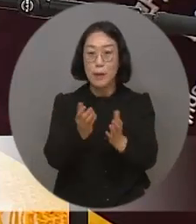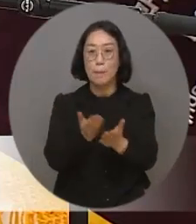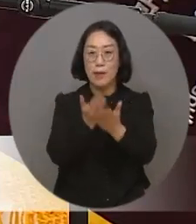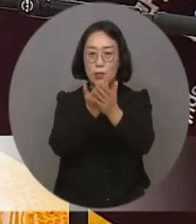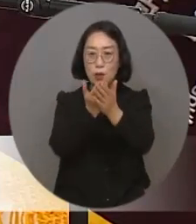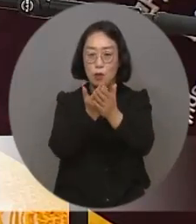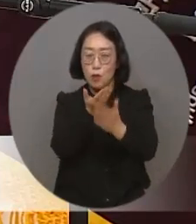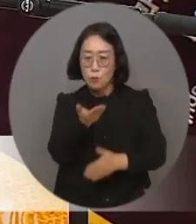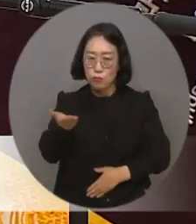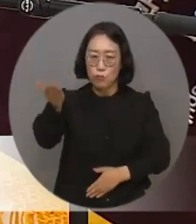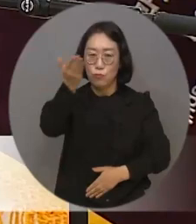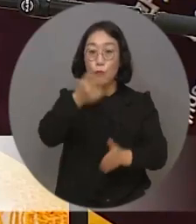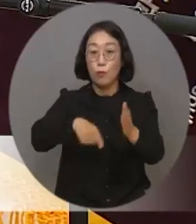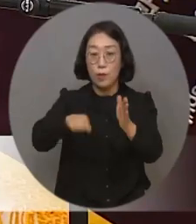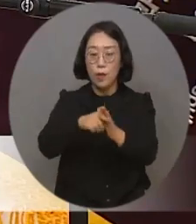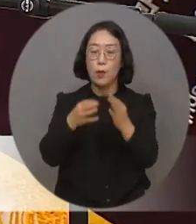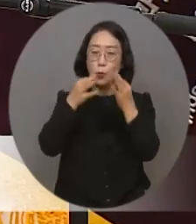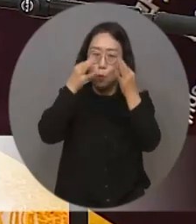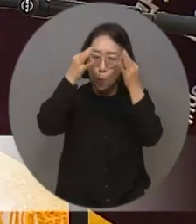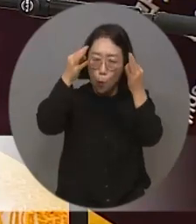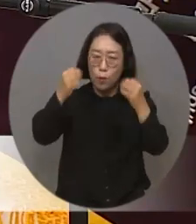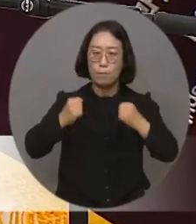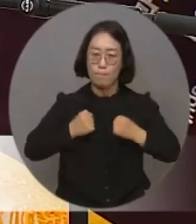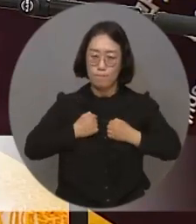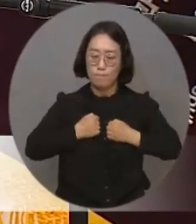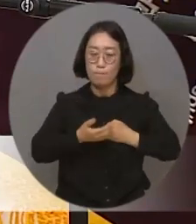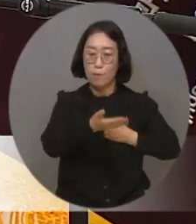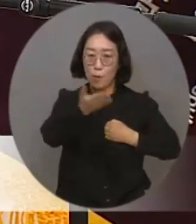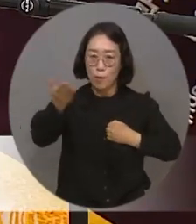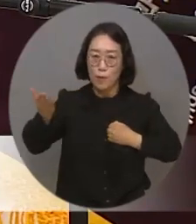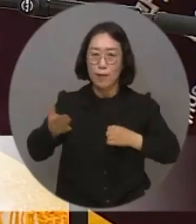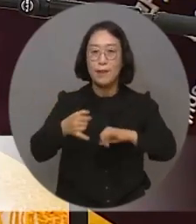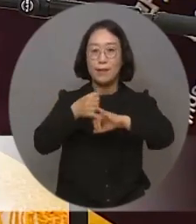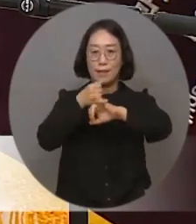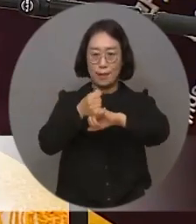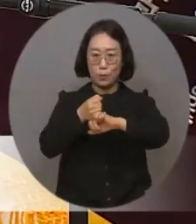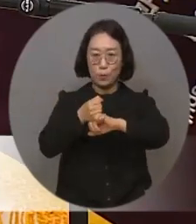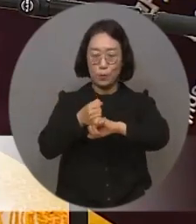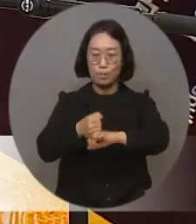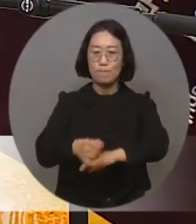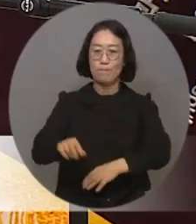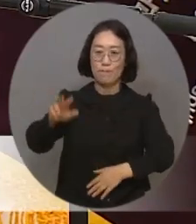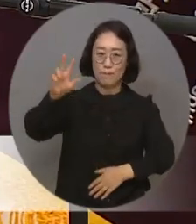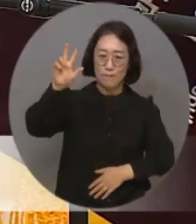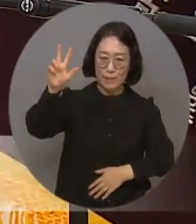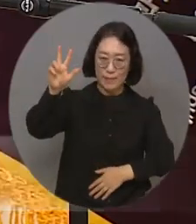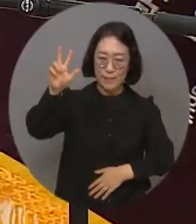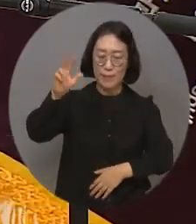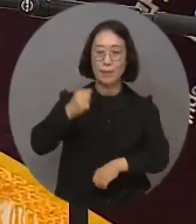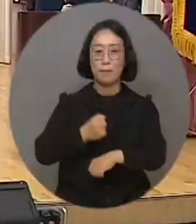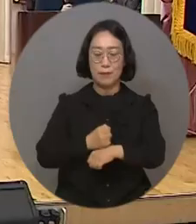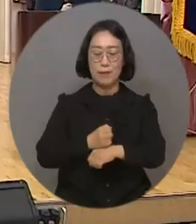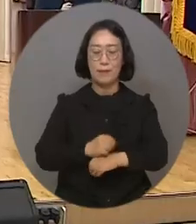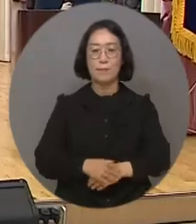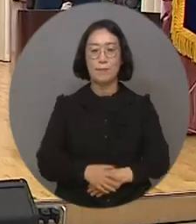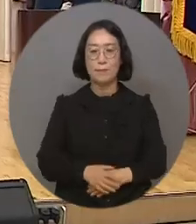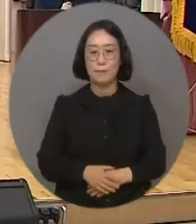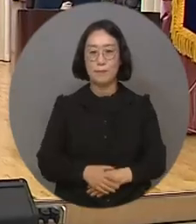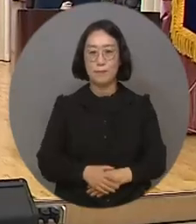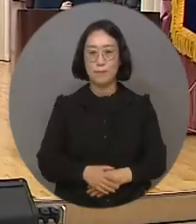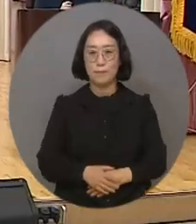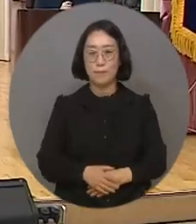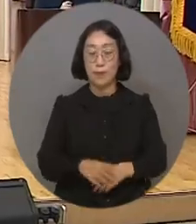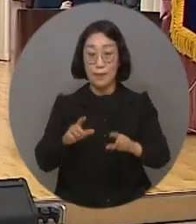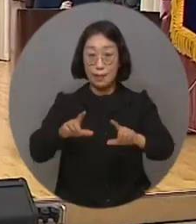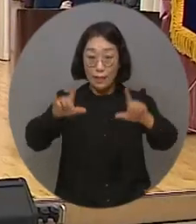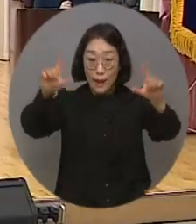위해 끊임없이 노력할 것을 이 자리를 빌어 다시 한번 여러분들께 약속드립니다. 한편